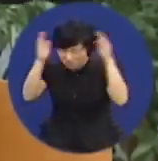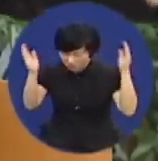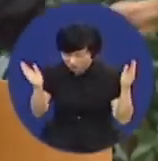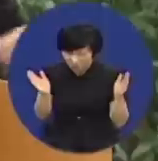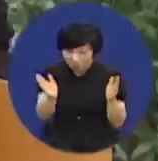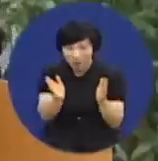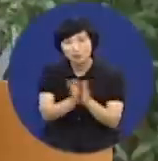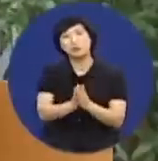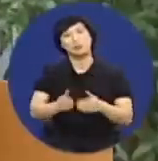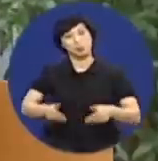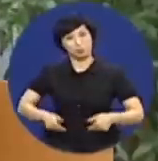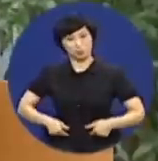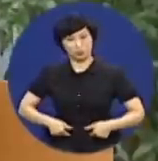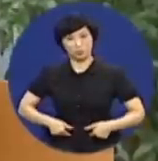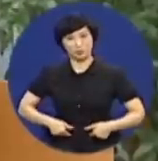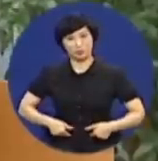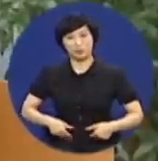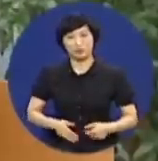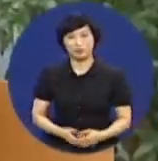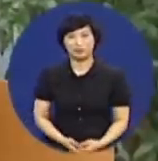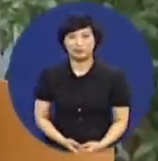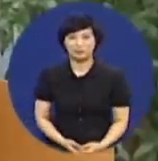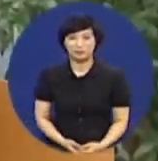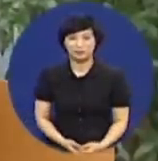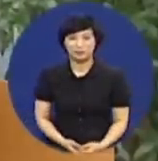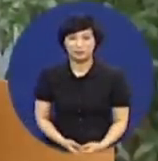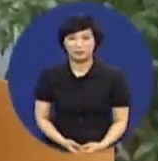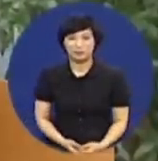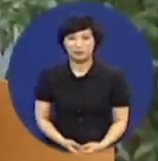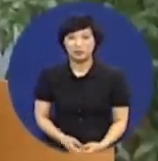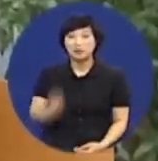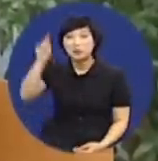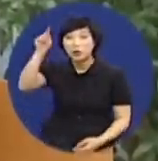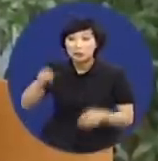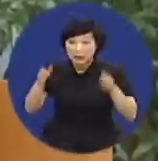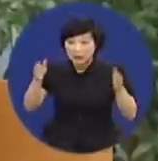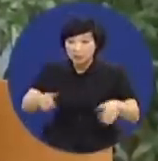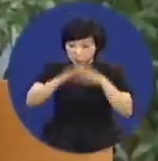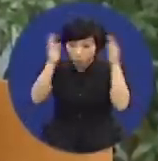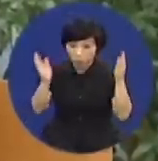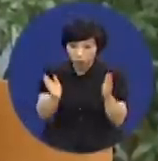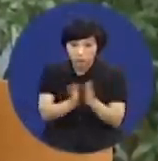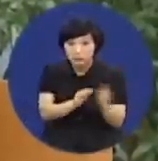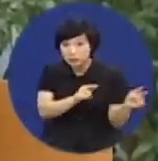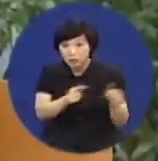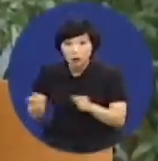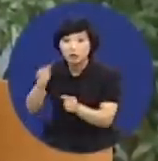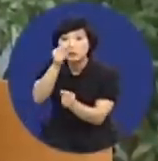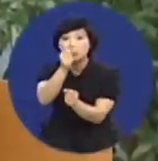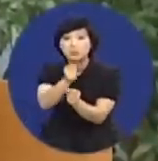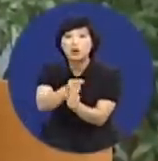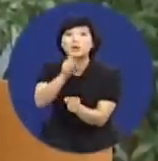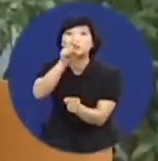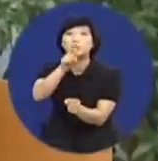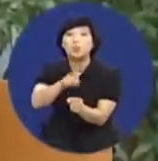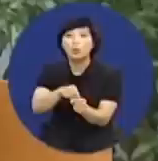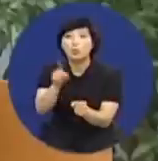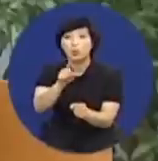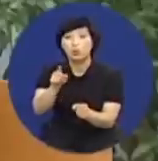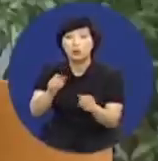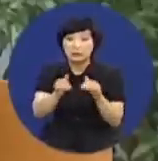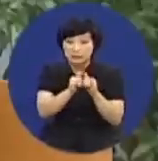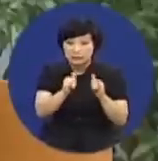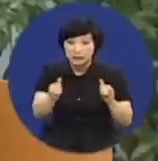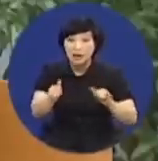物が必要である。それで天地万物を創造なさった目